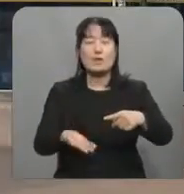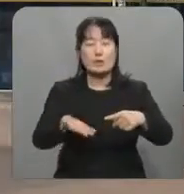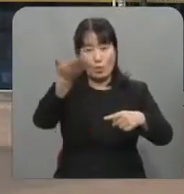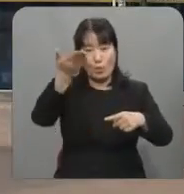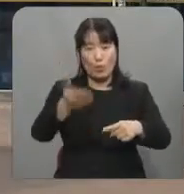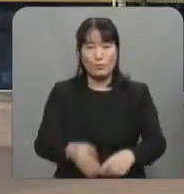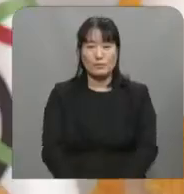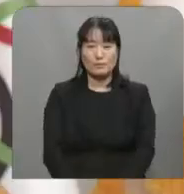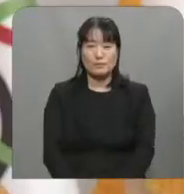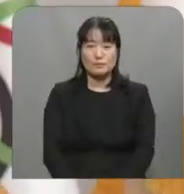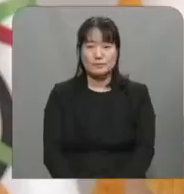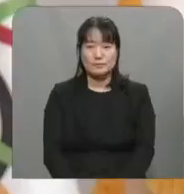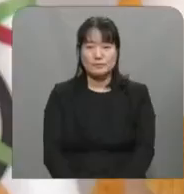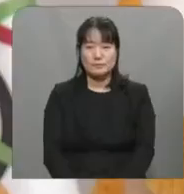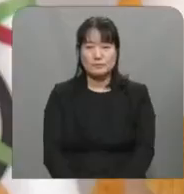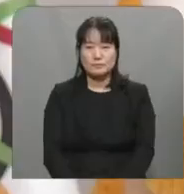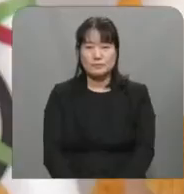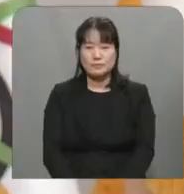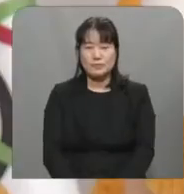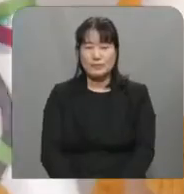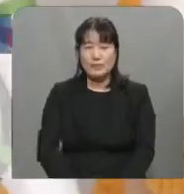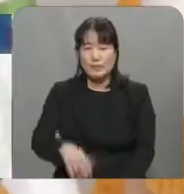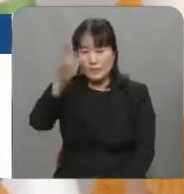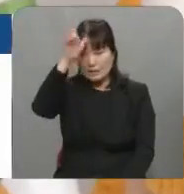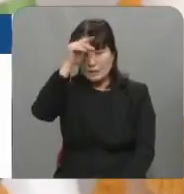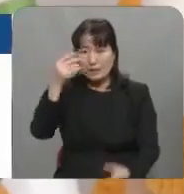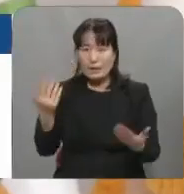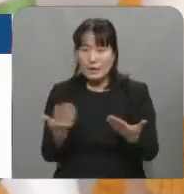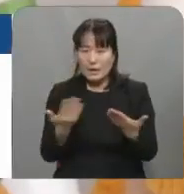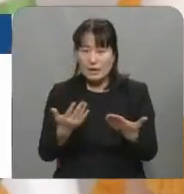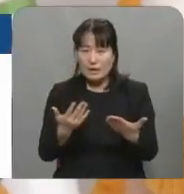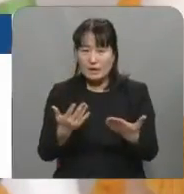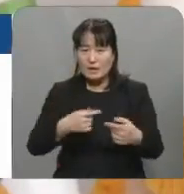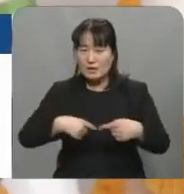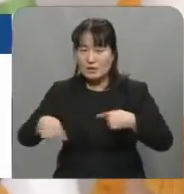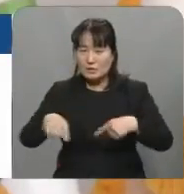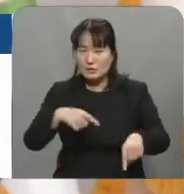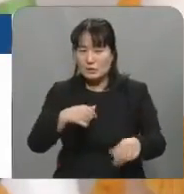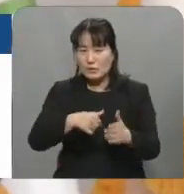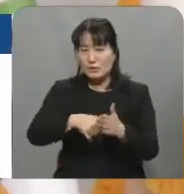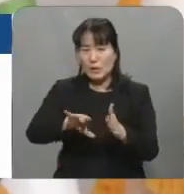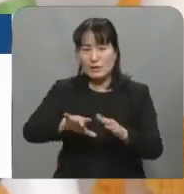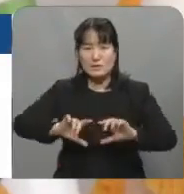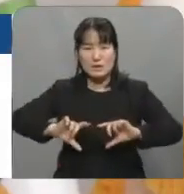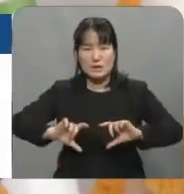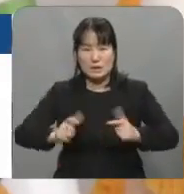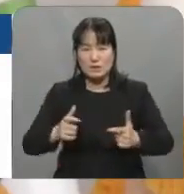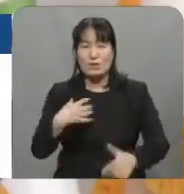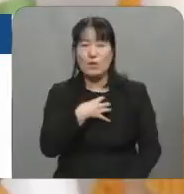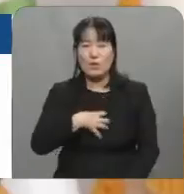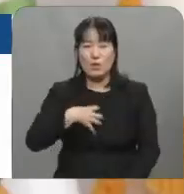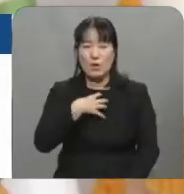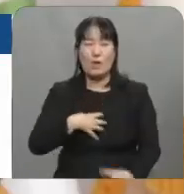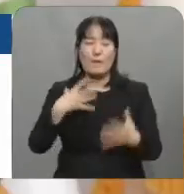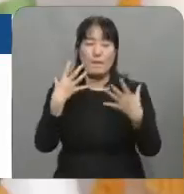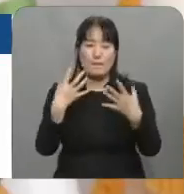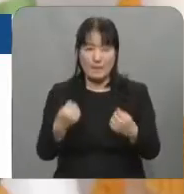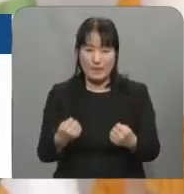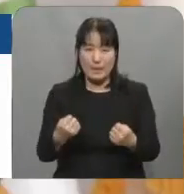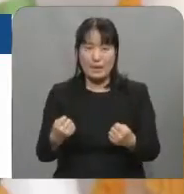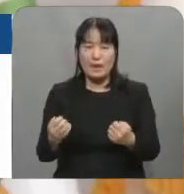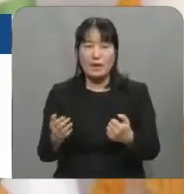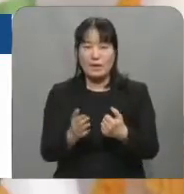있기 때문입니다. 경찰의 업무가 정치적으로 왜곡되지 않을까 하는 것에 대해서 걱정들이 제일 많으십니다. 그래서